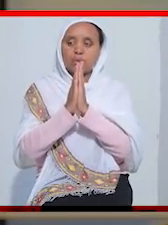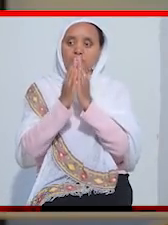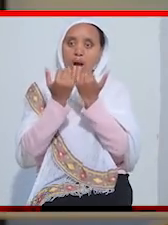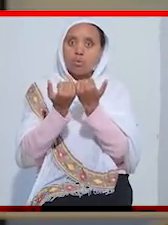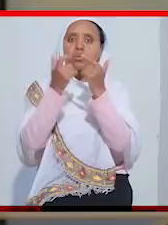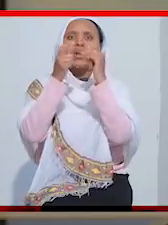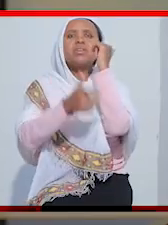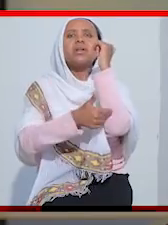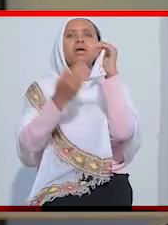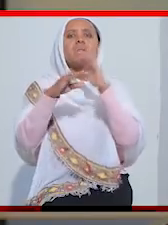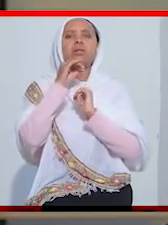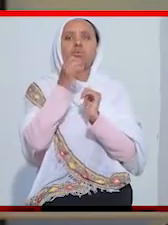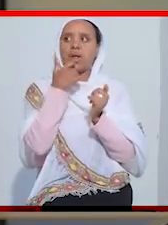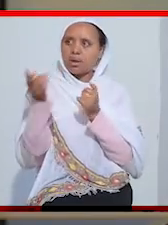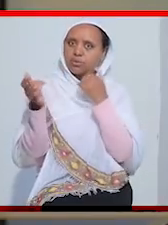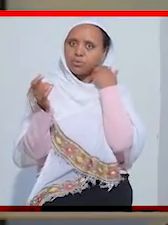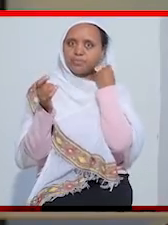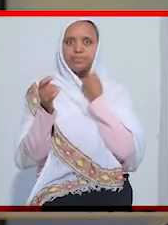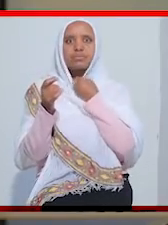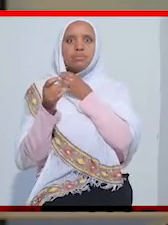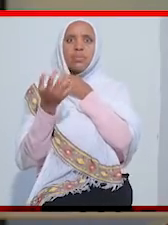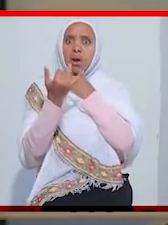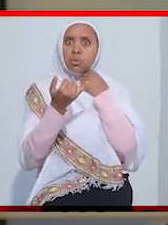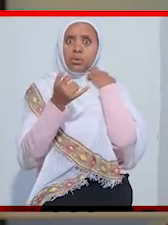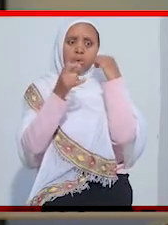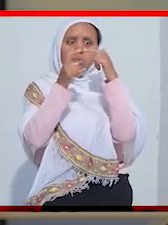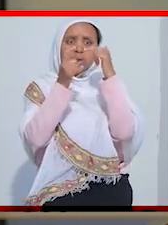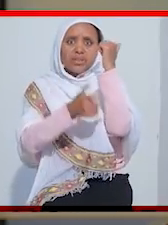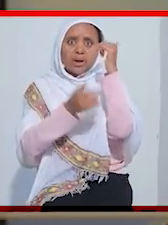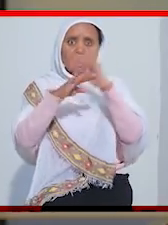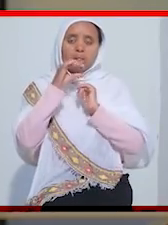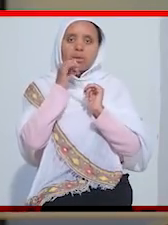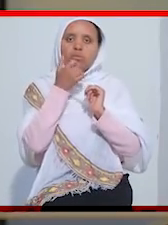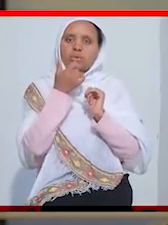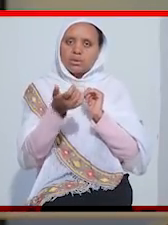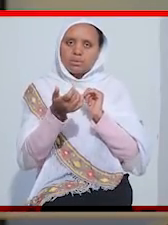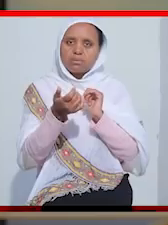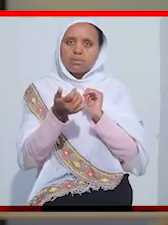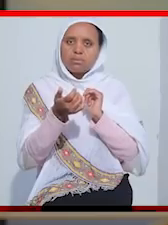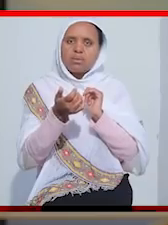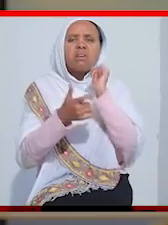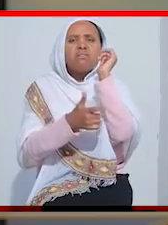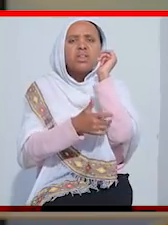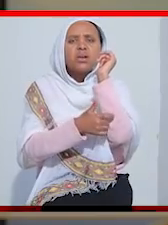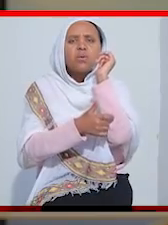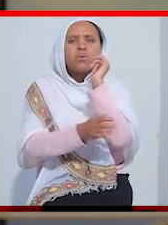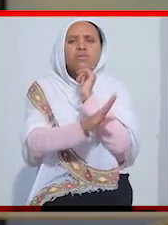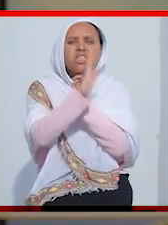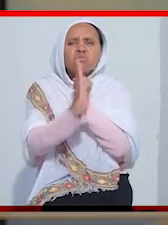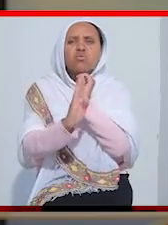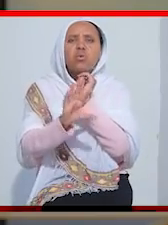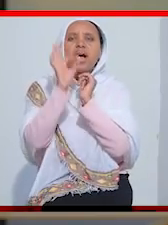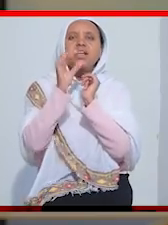ጸልዩ። አሁን ወደ ፈተና እንዳትገቡ ነው ያላቸው። አሁን ወደ ፈተና እንዳትገቡ ሲል